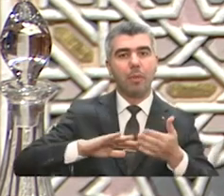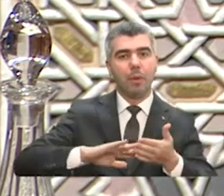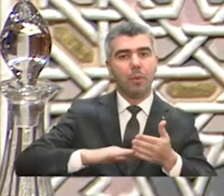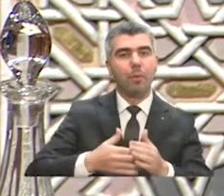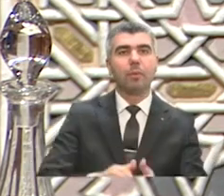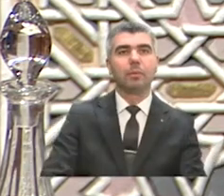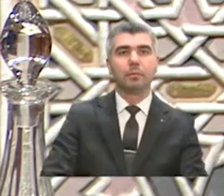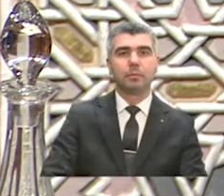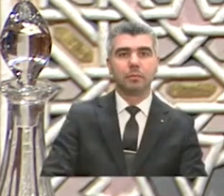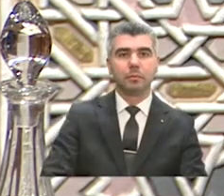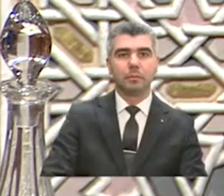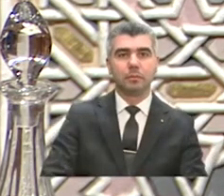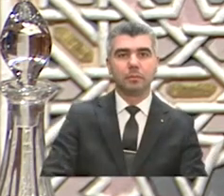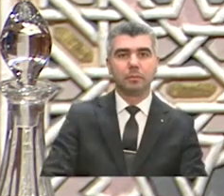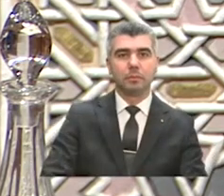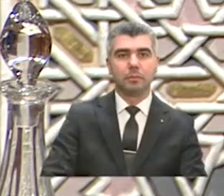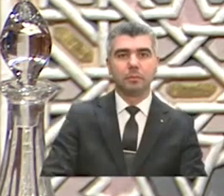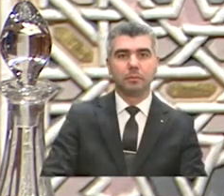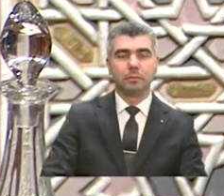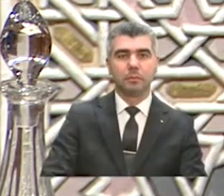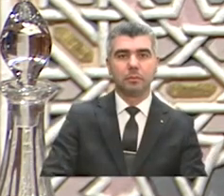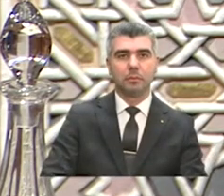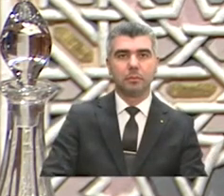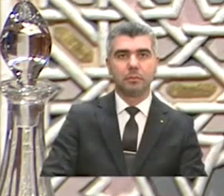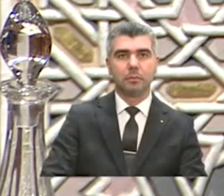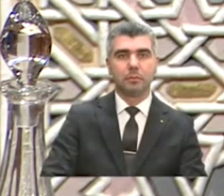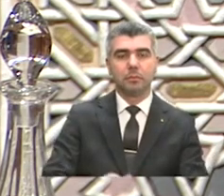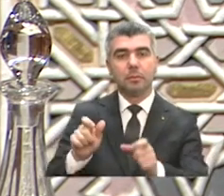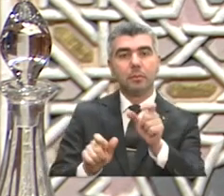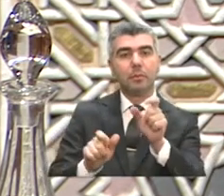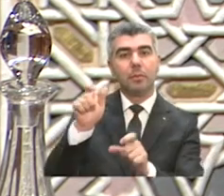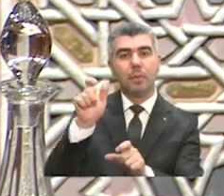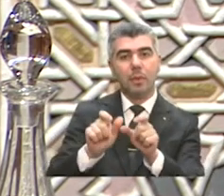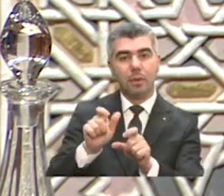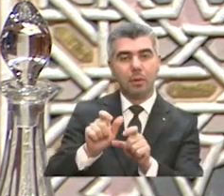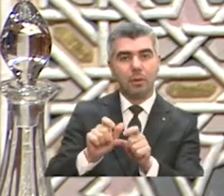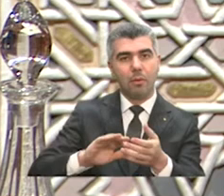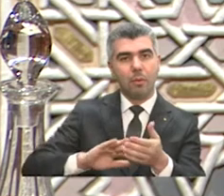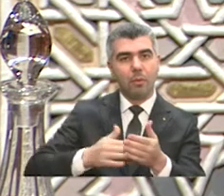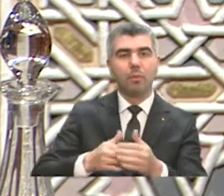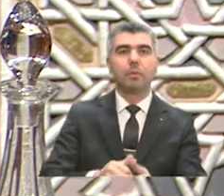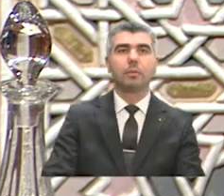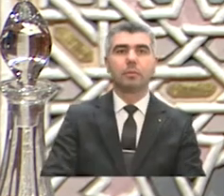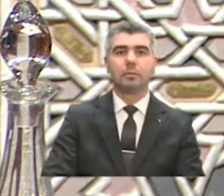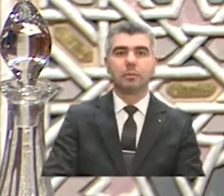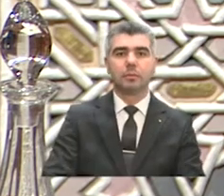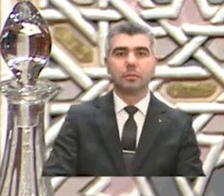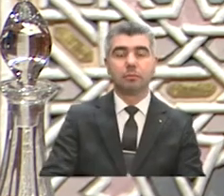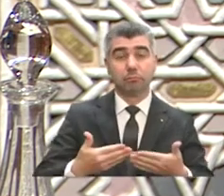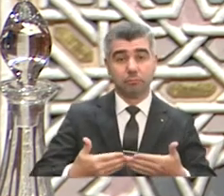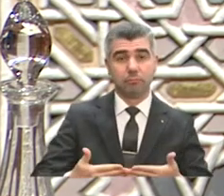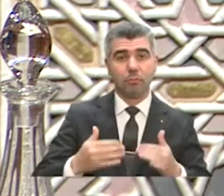Mesdames et Messieurs, Mesdames les parlementaires, Mesdames et Messieurs,